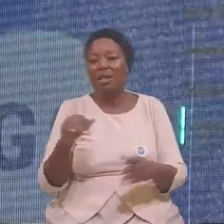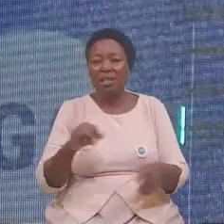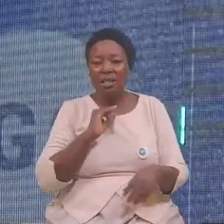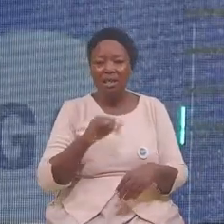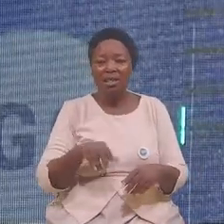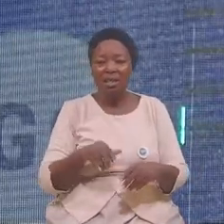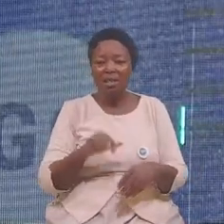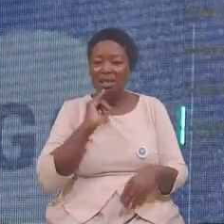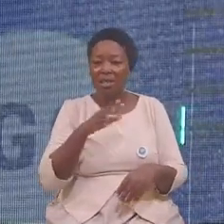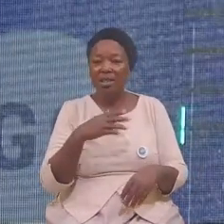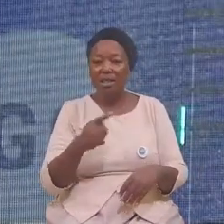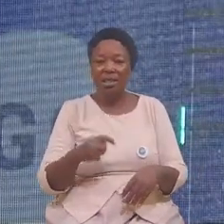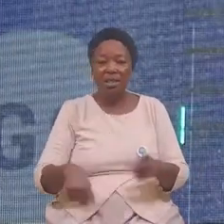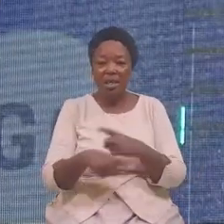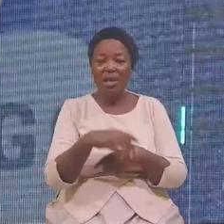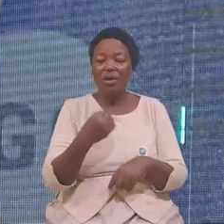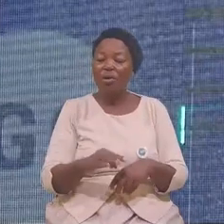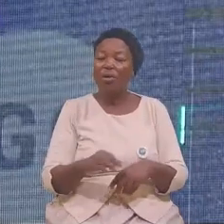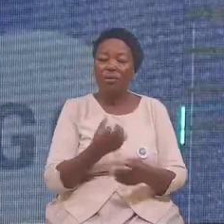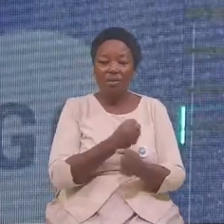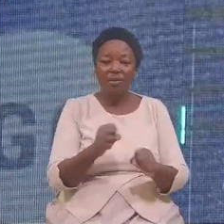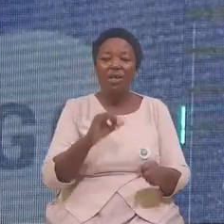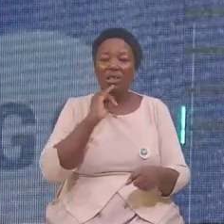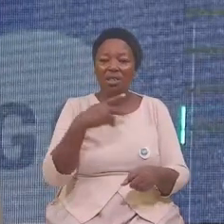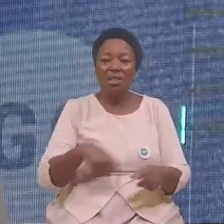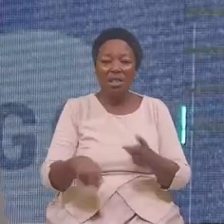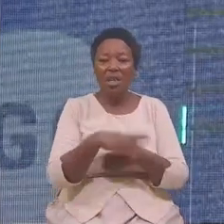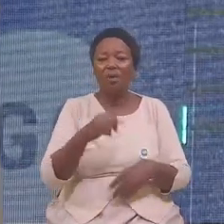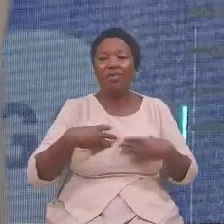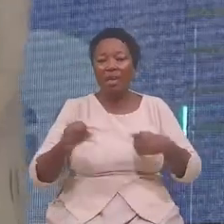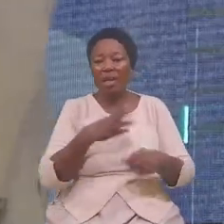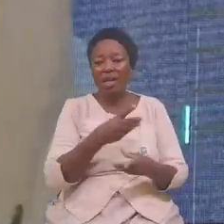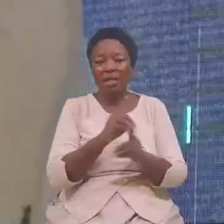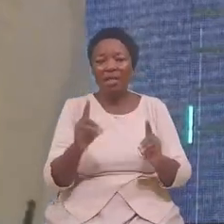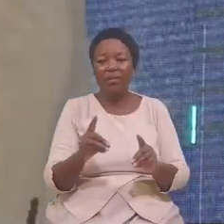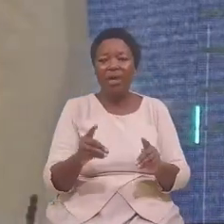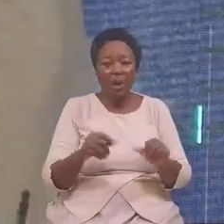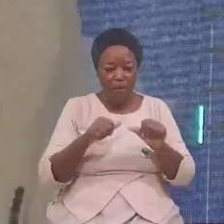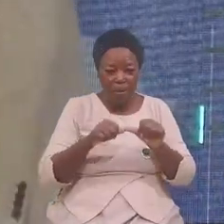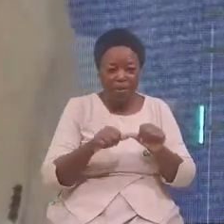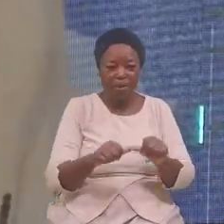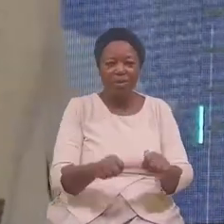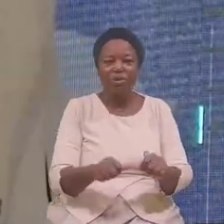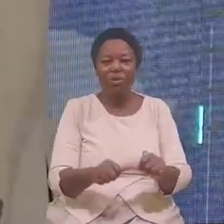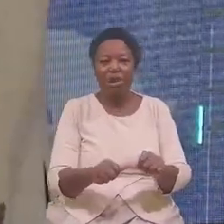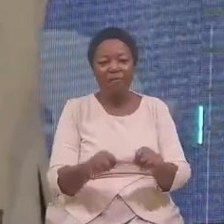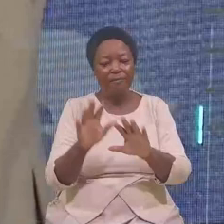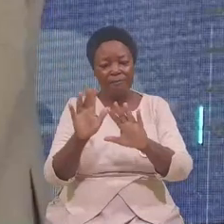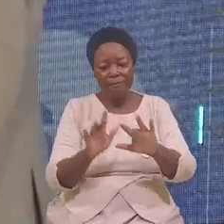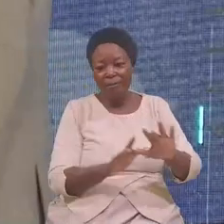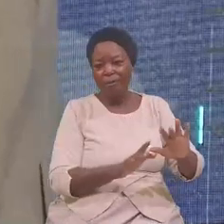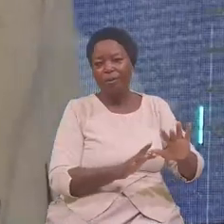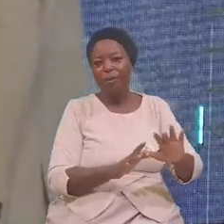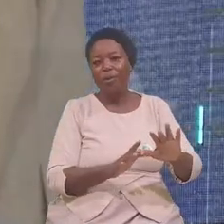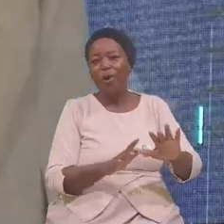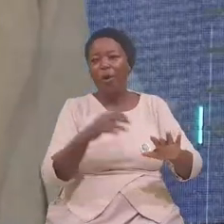du salut. C'est le jour de la guérison et de la délivrance. Le flux perpétuel des plus